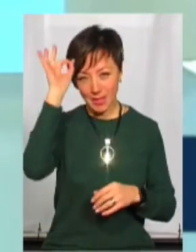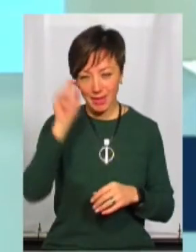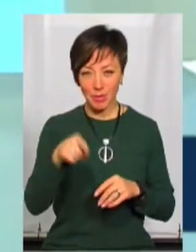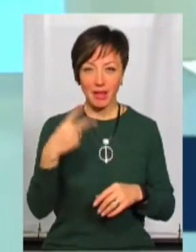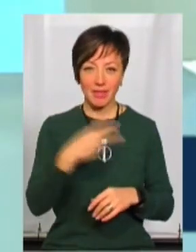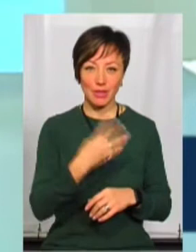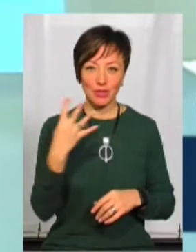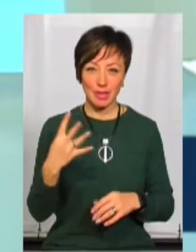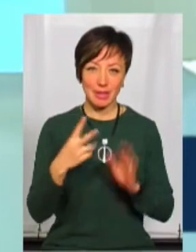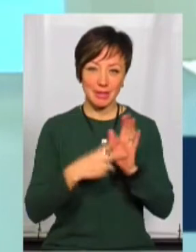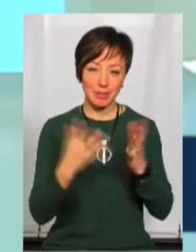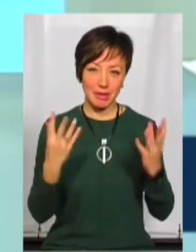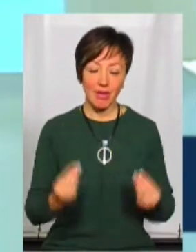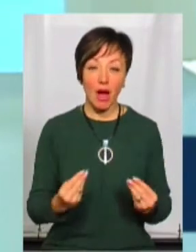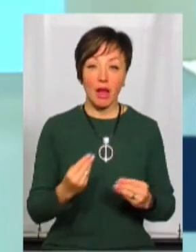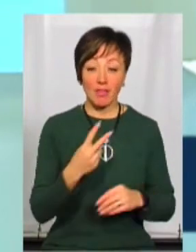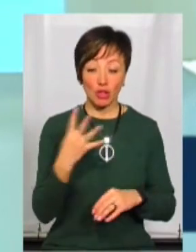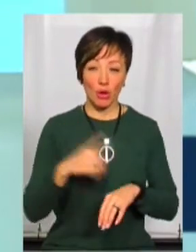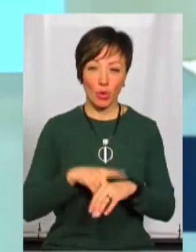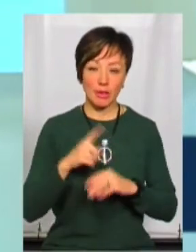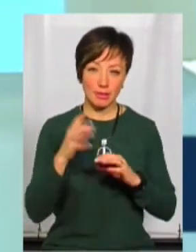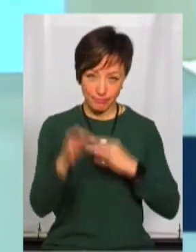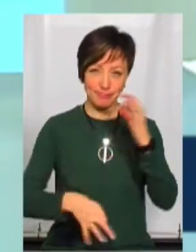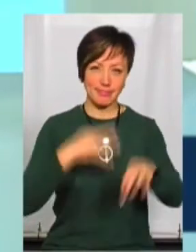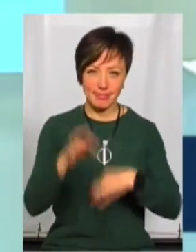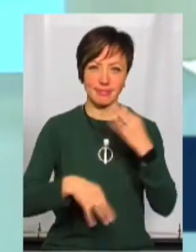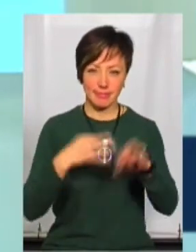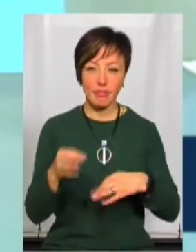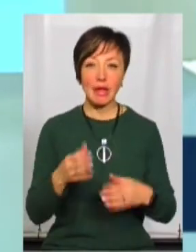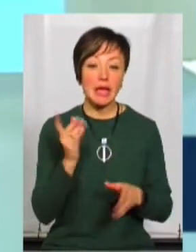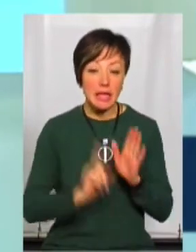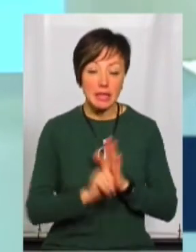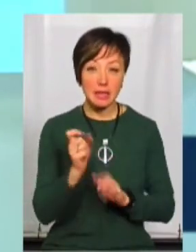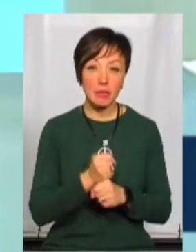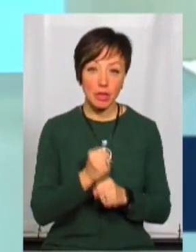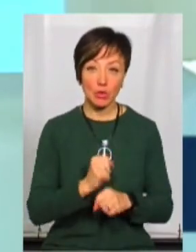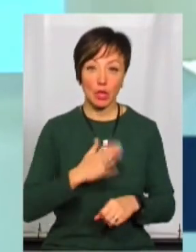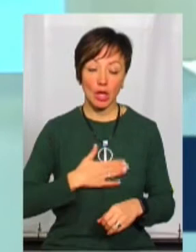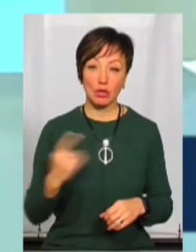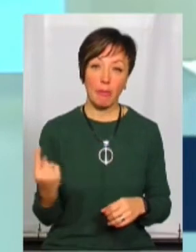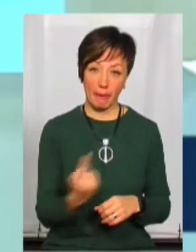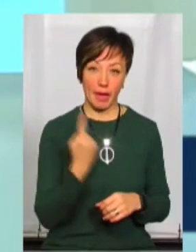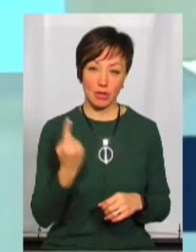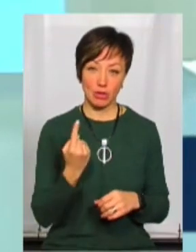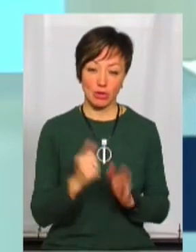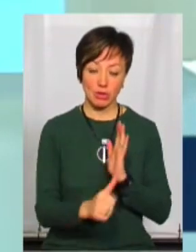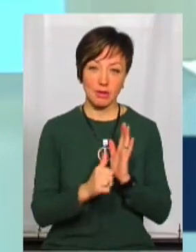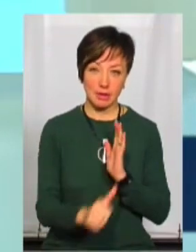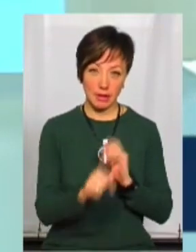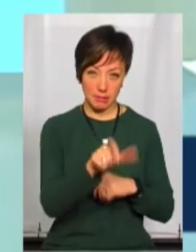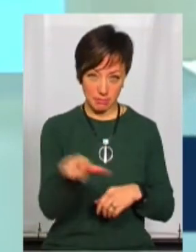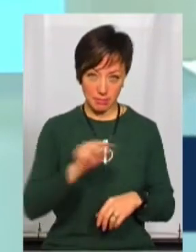буде 24/7. Але я думаю, що як тільки запрацюють оці наші перші